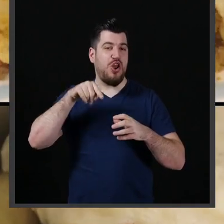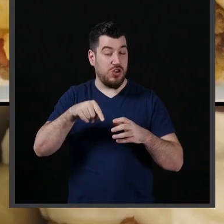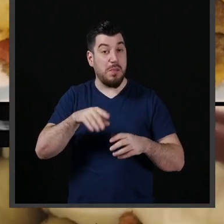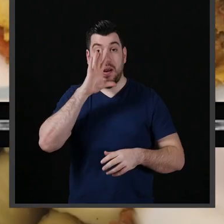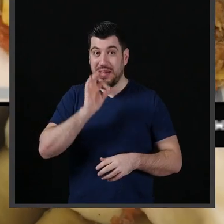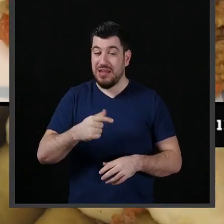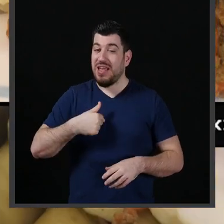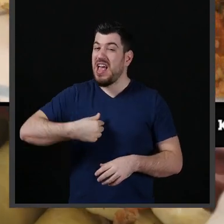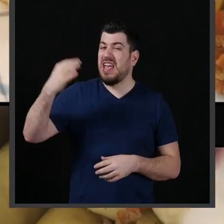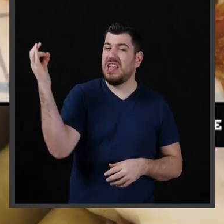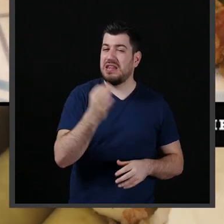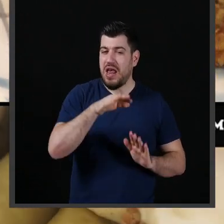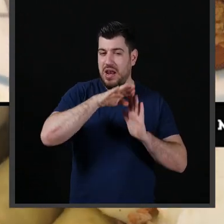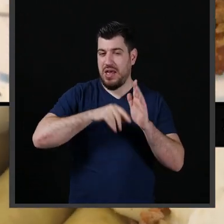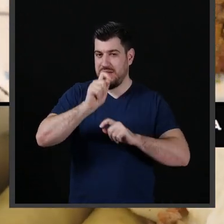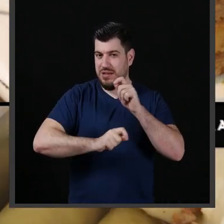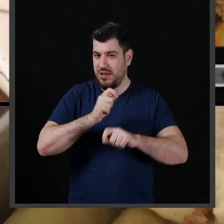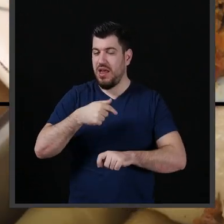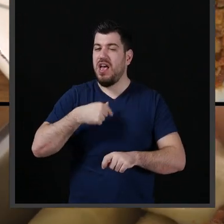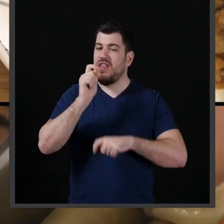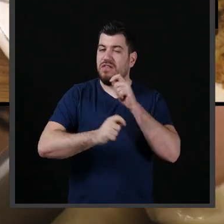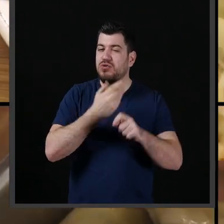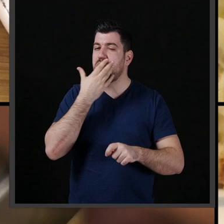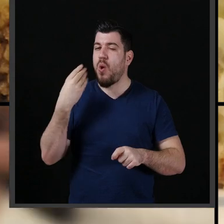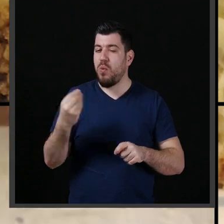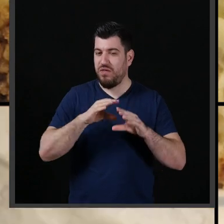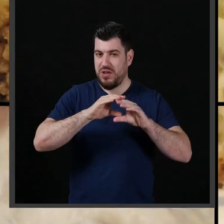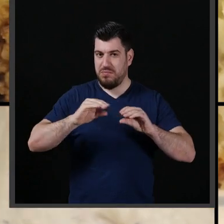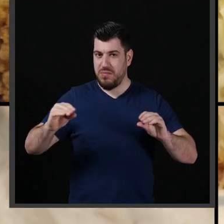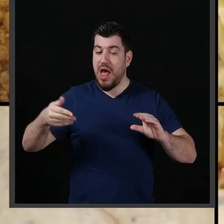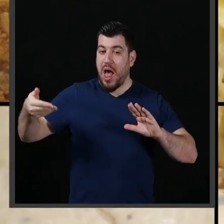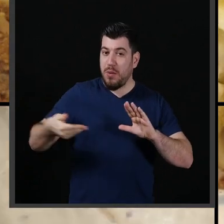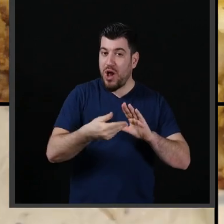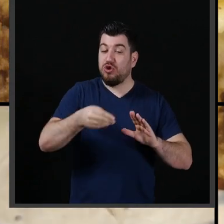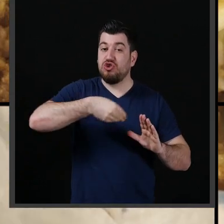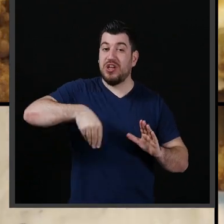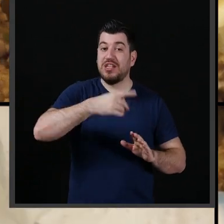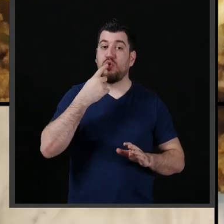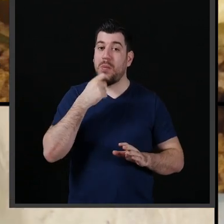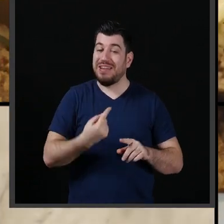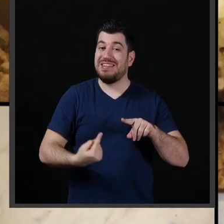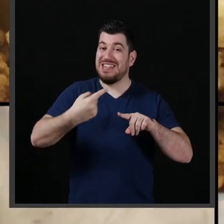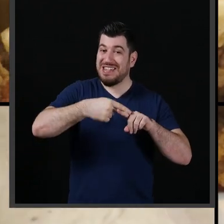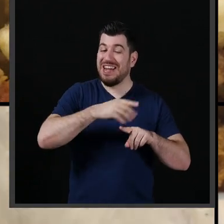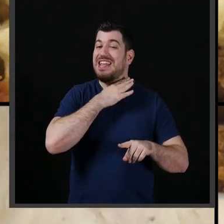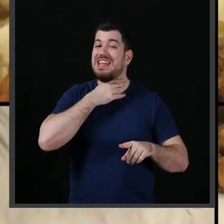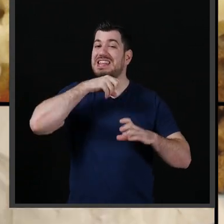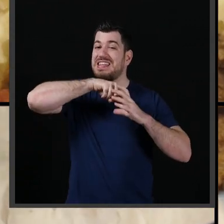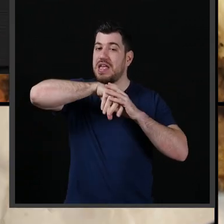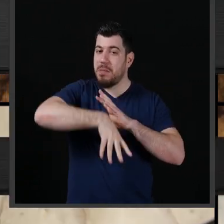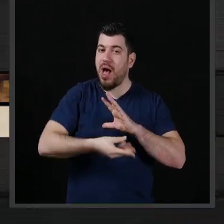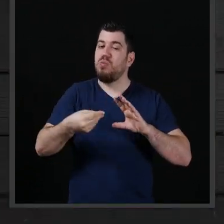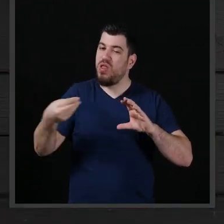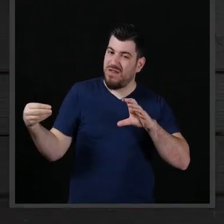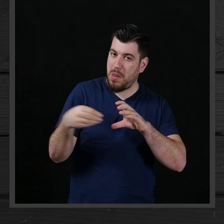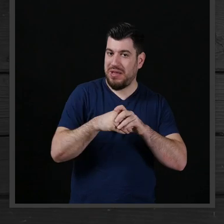συνταγή. Θα φτιάξουμε μία βελούδινη μπεσαμέλ. Από κάτω θα έχουμε μία σάλτσα ντομάτας και τη σάλτσα κιμά φυσικά που θα γεμίσουμε τα υπέροχα κανελόνια